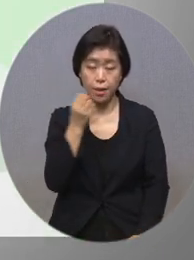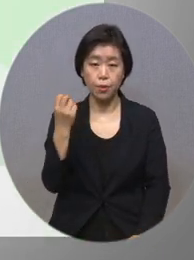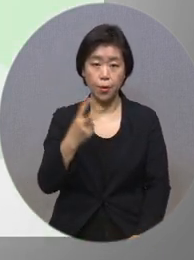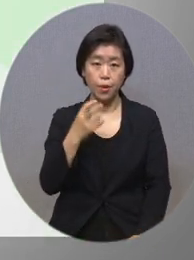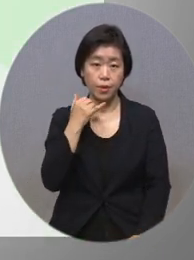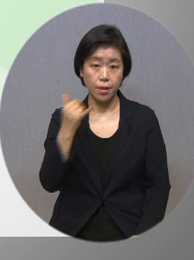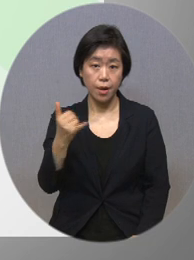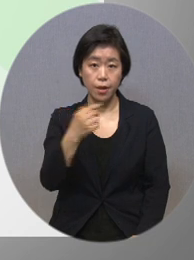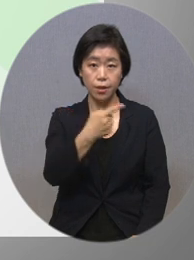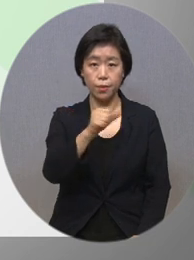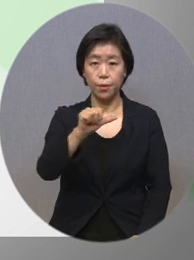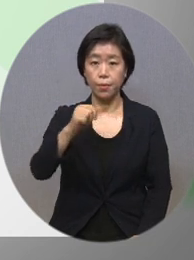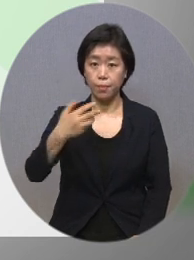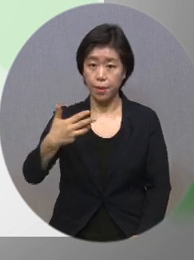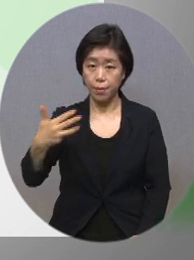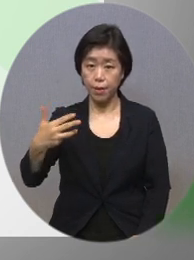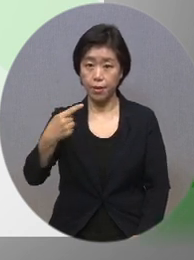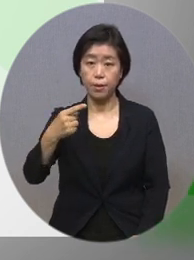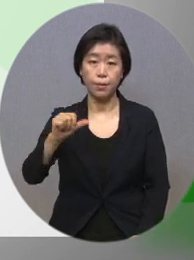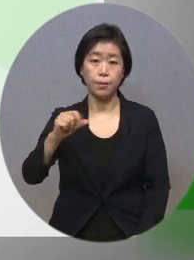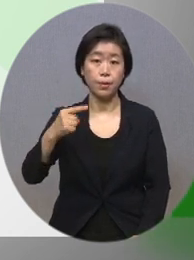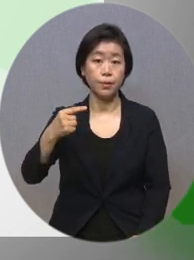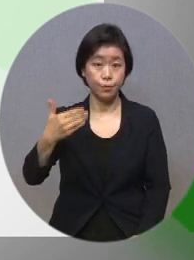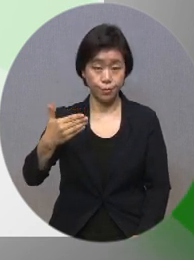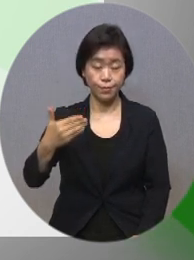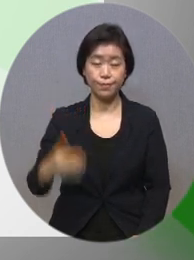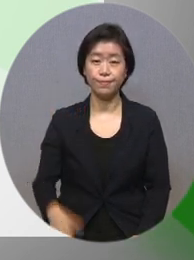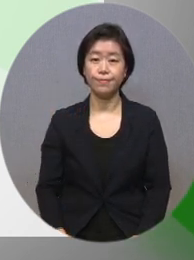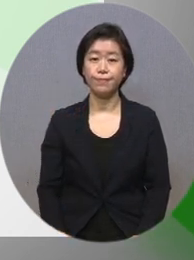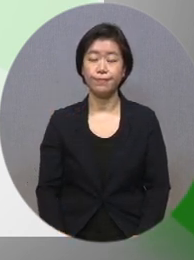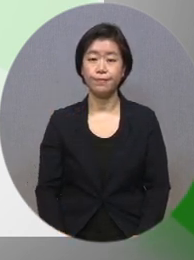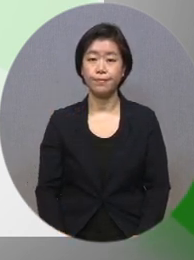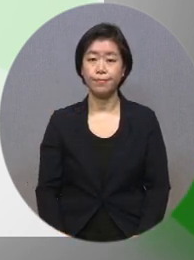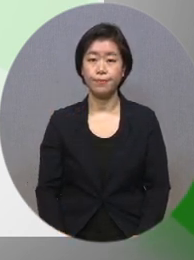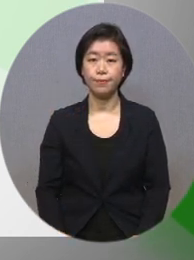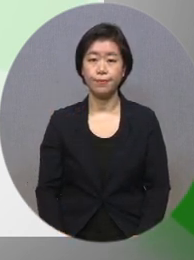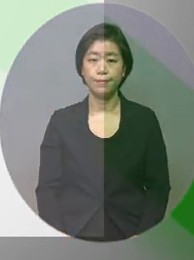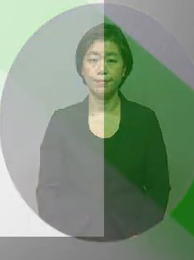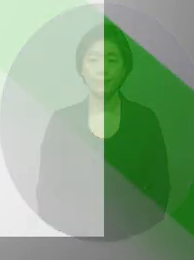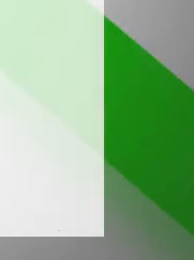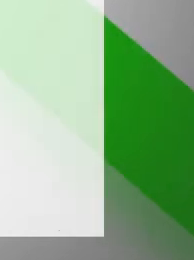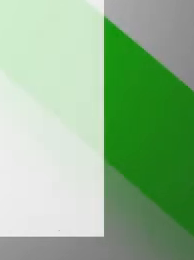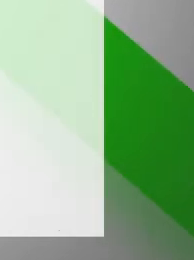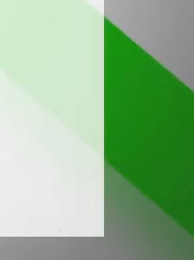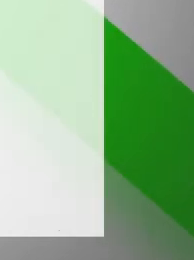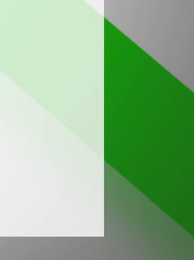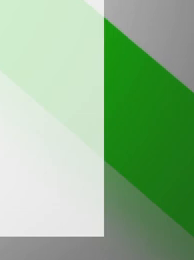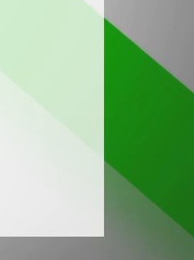국번 없이 1588-1519로 전화해서 각 담당지사에 문의하시기 바랍니다.